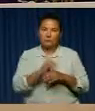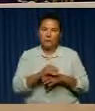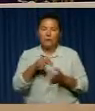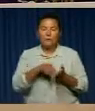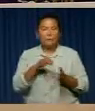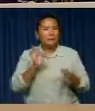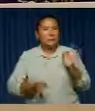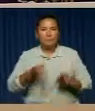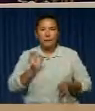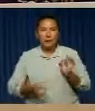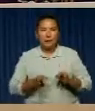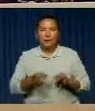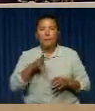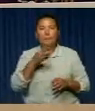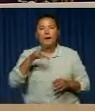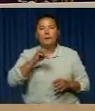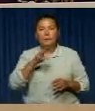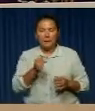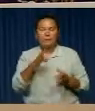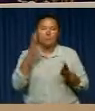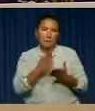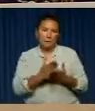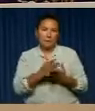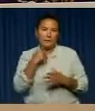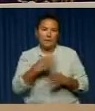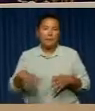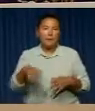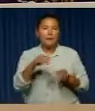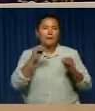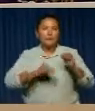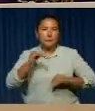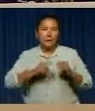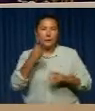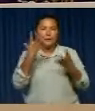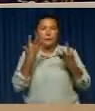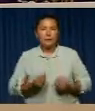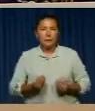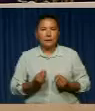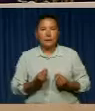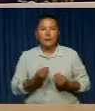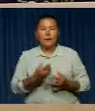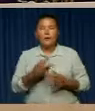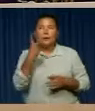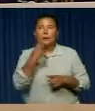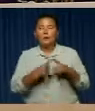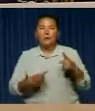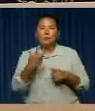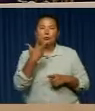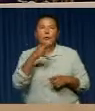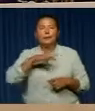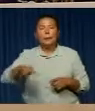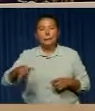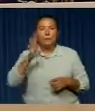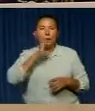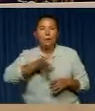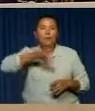тиімді қазір. Мята шөп бар, бар ғой, бар. Соның барлығын салып, бір күнде үлкен ересек адам 2,5-3 литр сусын